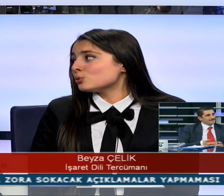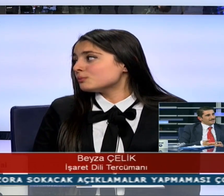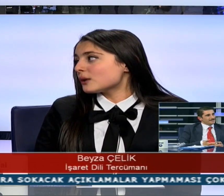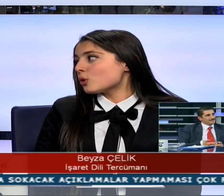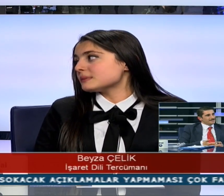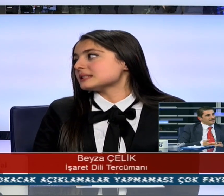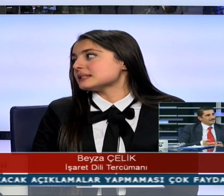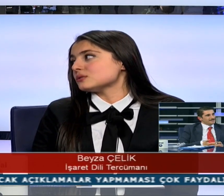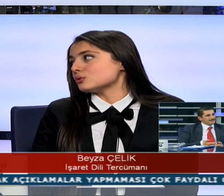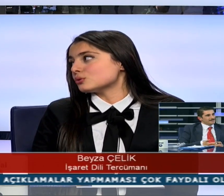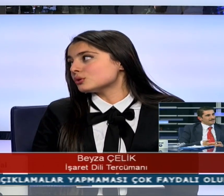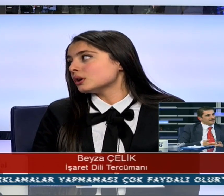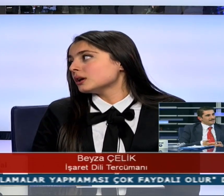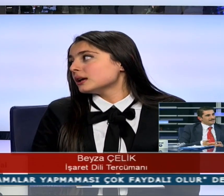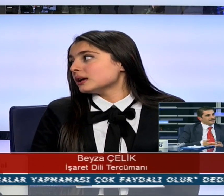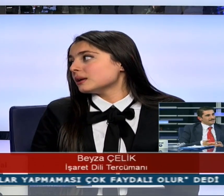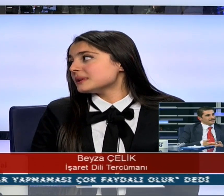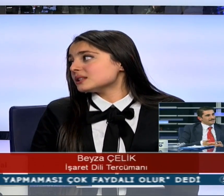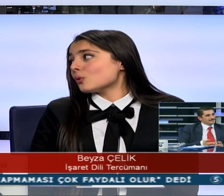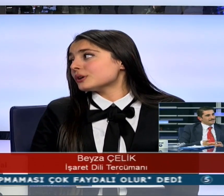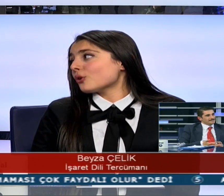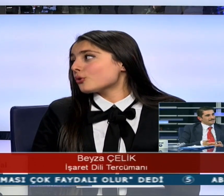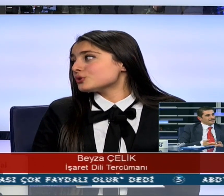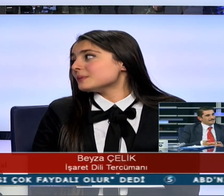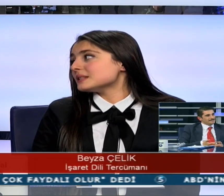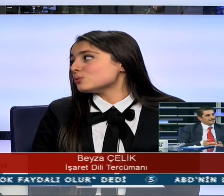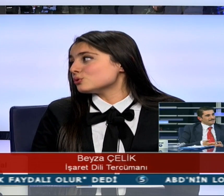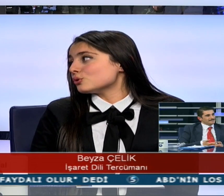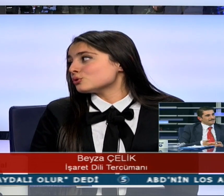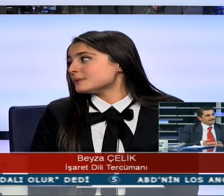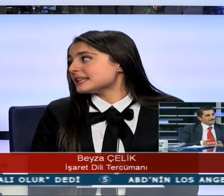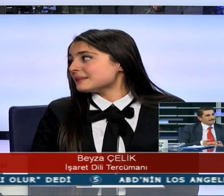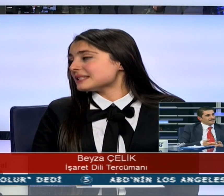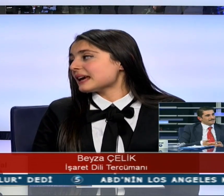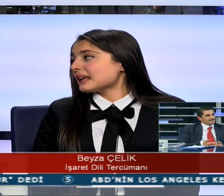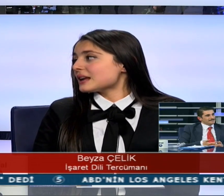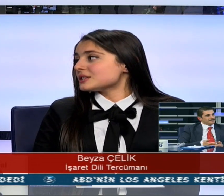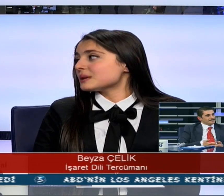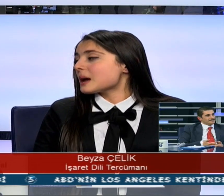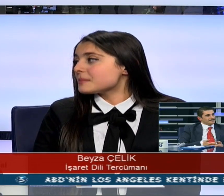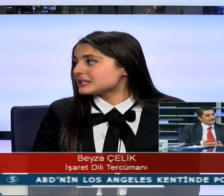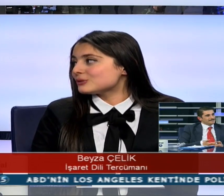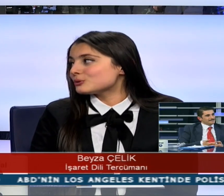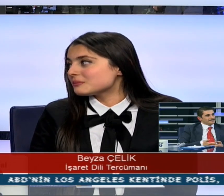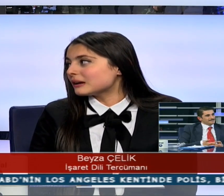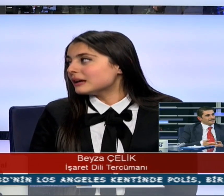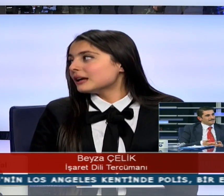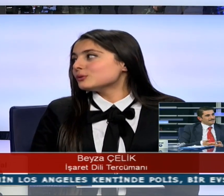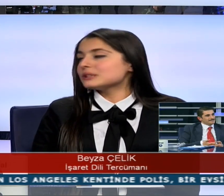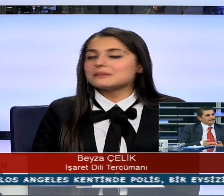yaşanmasın, ölümler olmasın istiyoruz. Biz onları gördükçe biz de üzülüyoruz. Biz de elimizden gelen çabayı yapmak istiyoruz